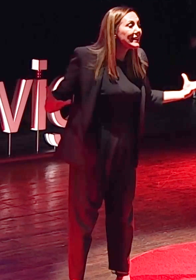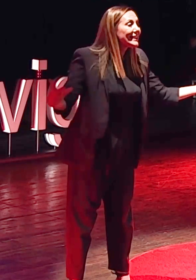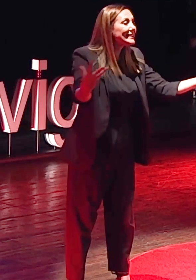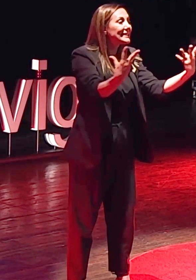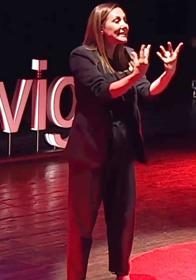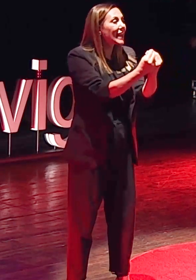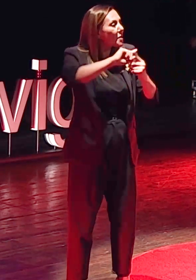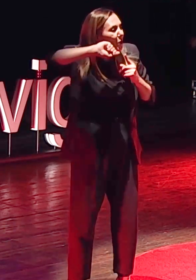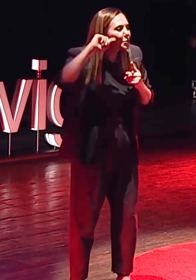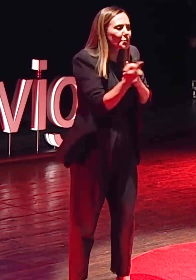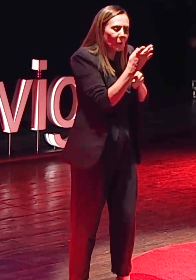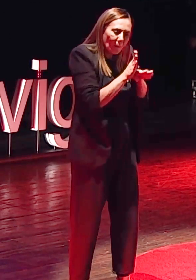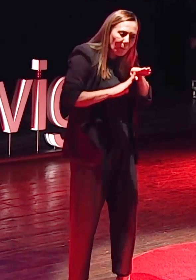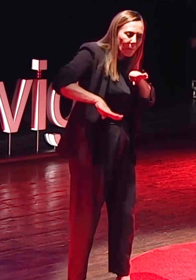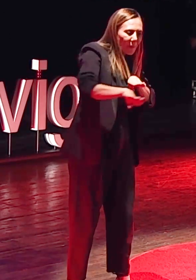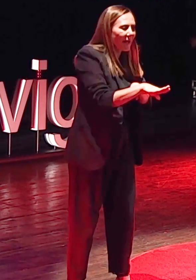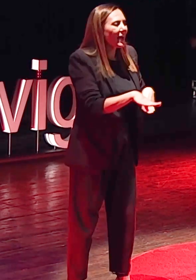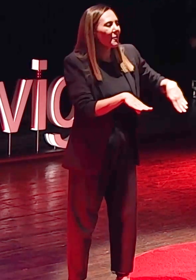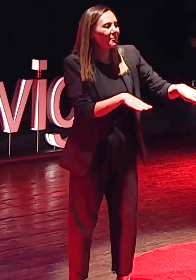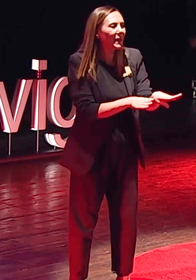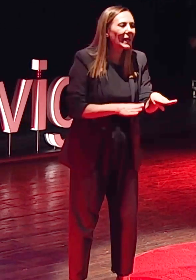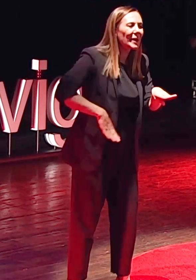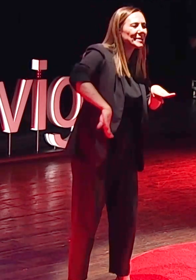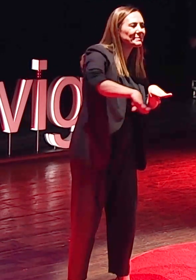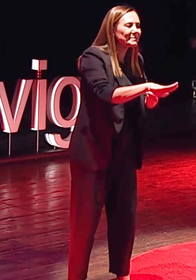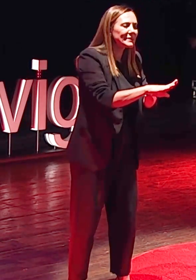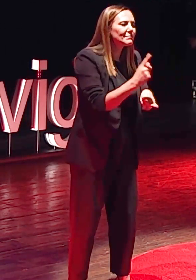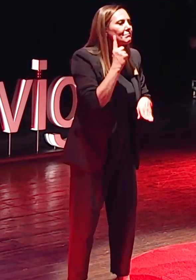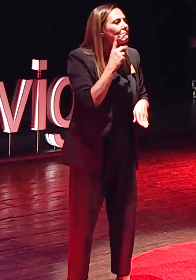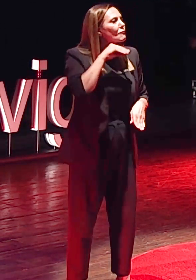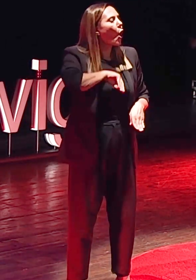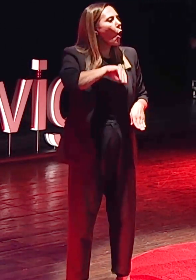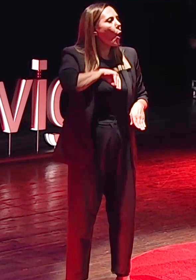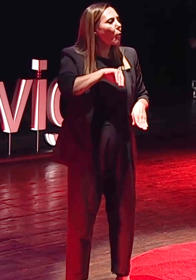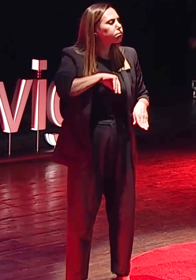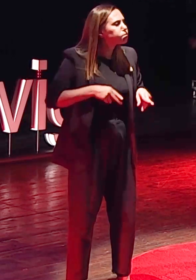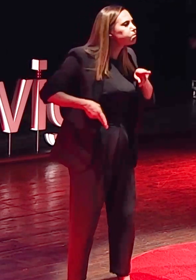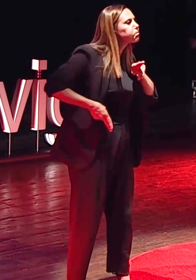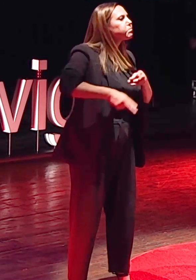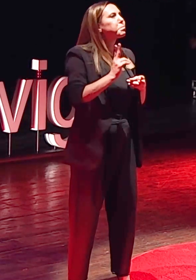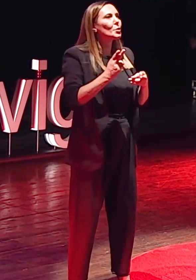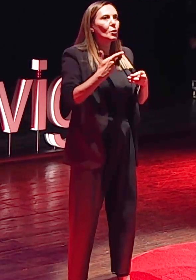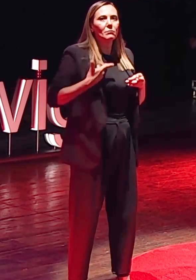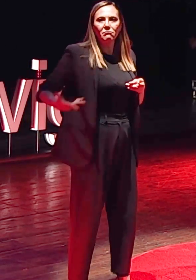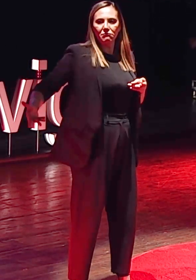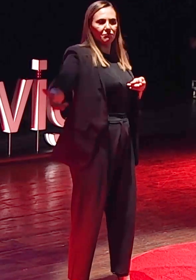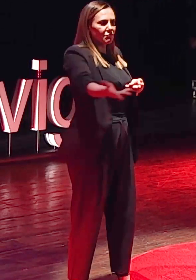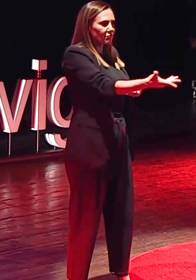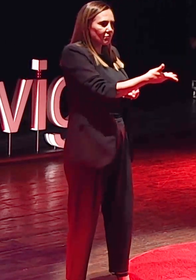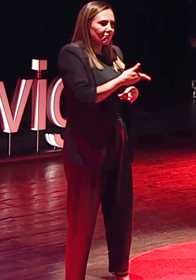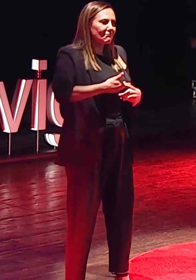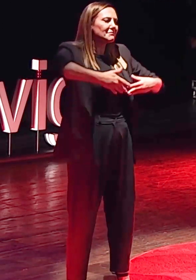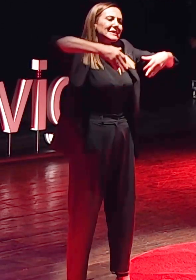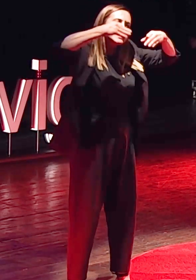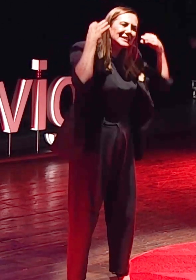tutti passo dopo passo prendiamo più consapevolezza di quello che ci circonda sicuramente